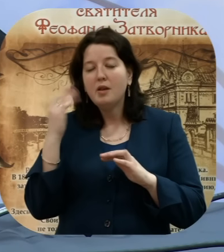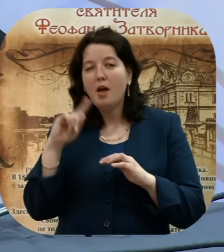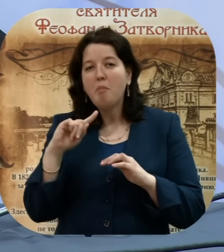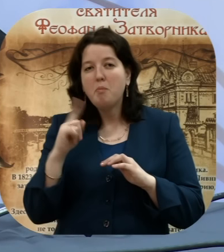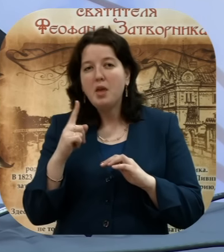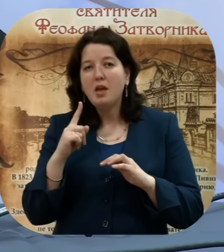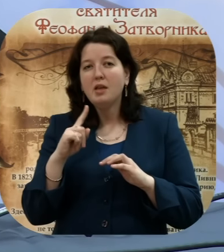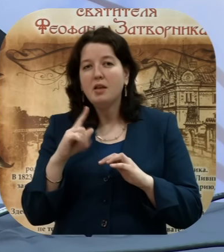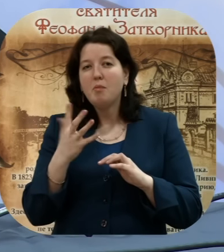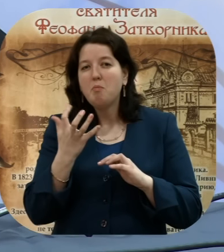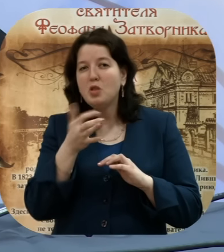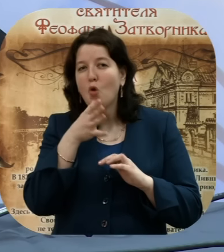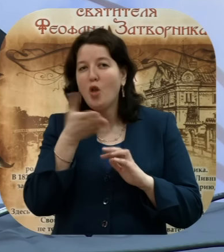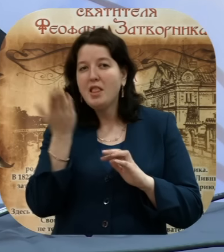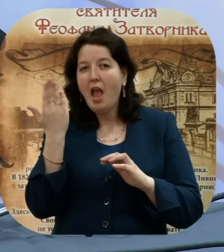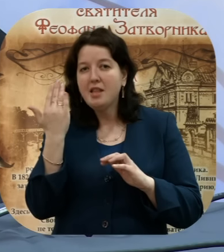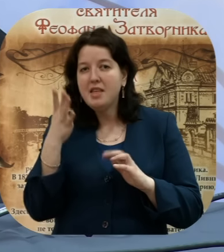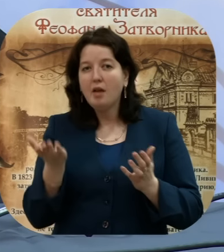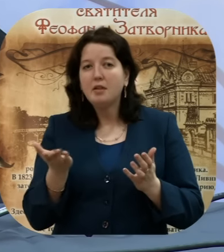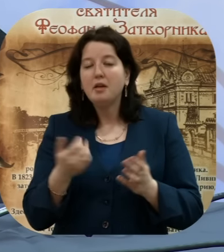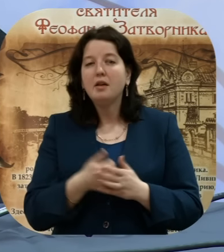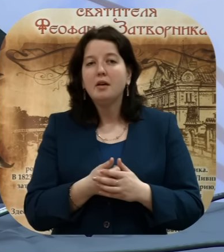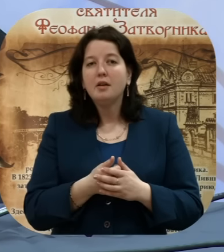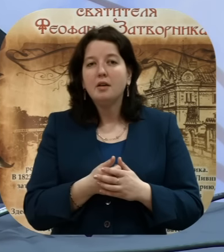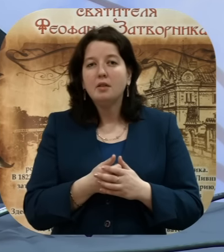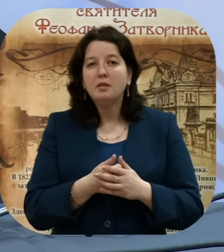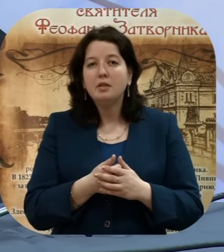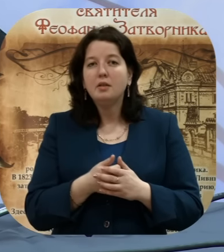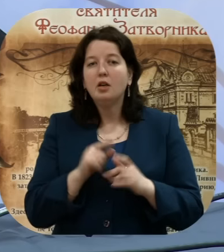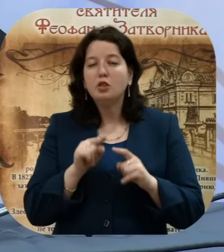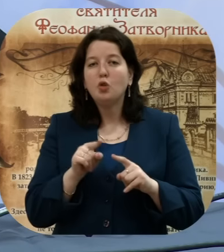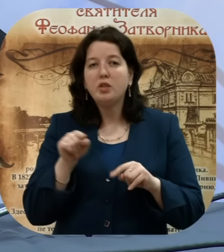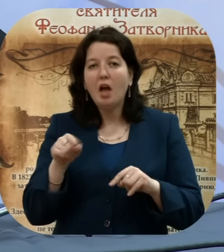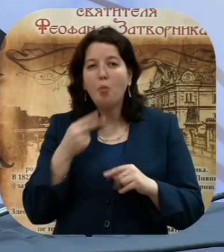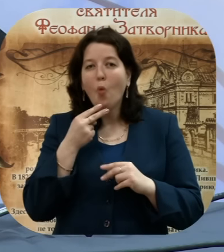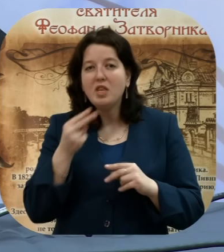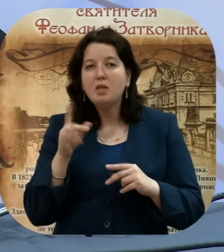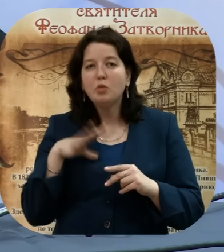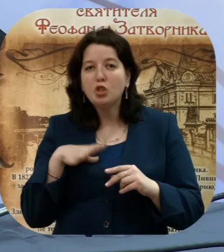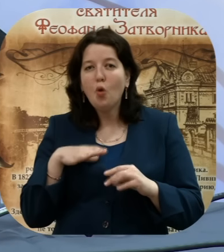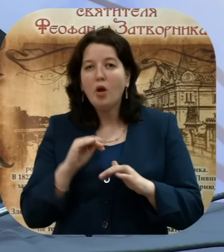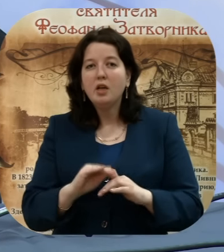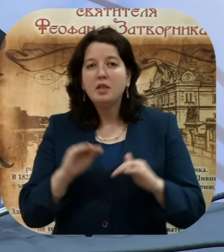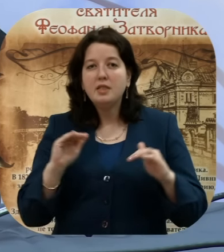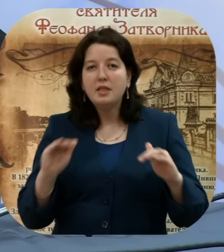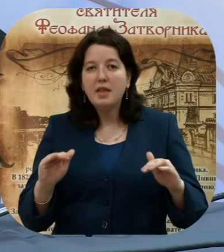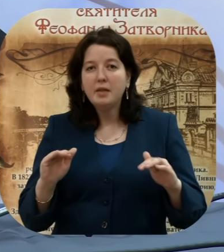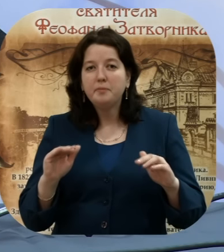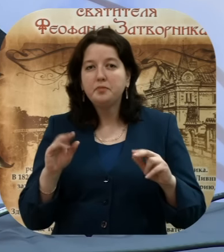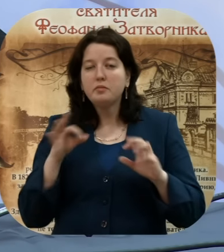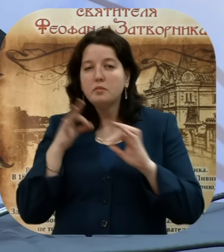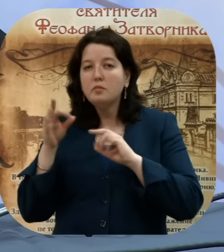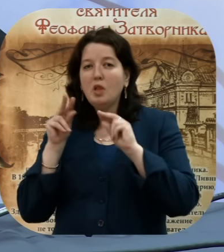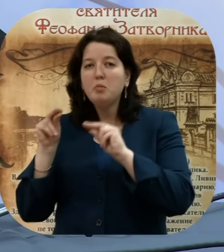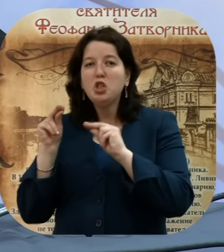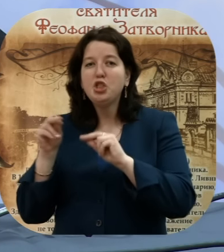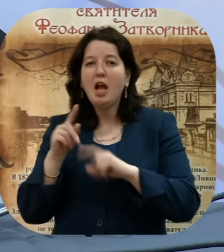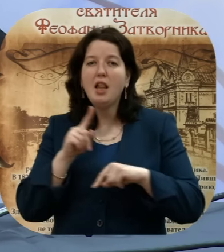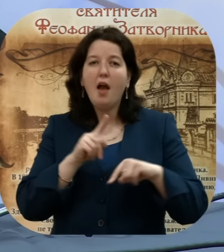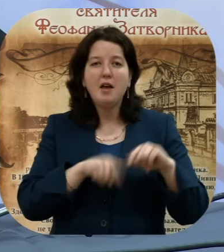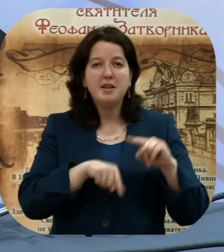сказал, 500-летия хотя бы, то там мы видим, что детей причащали редко. По той простой причине,